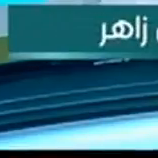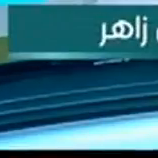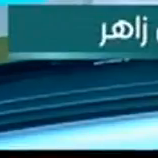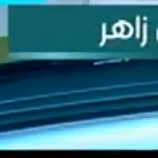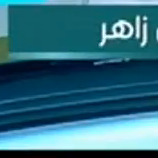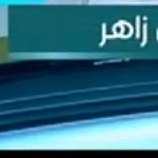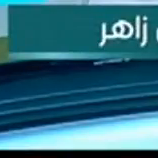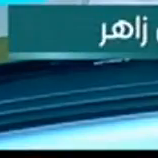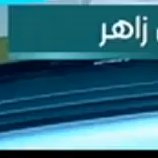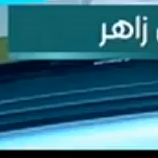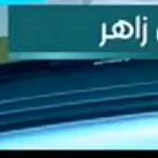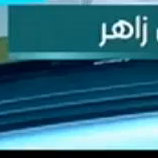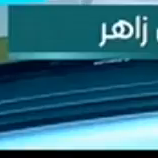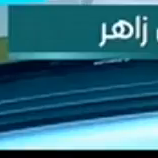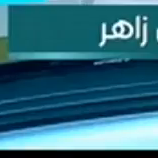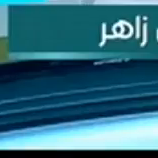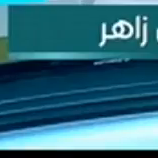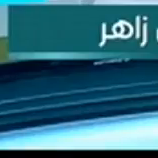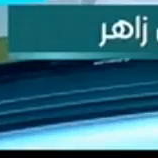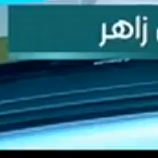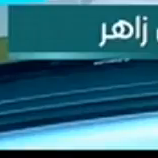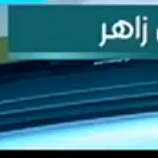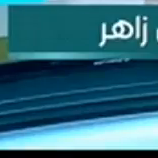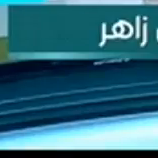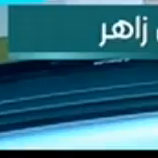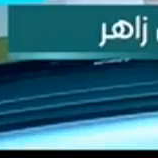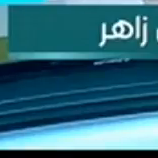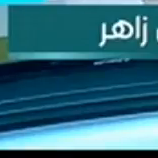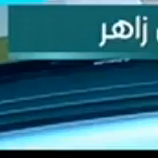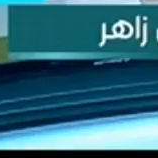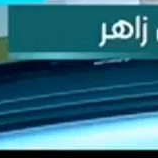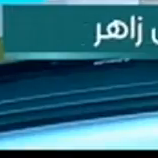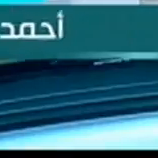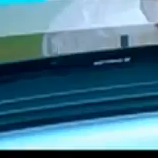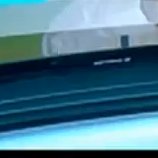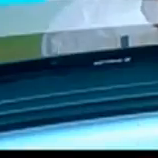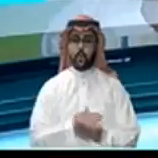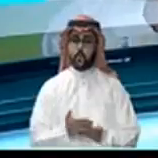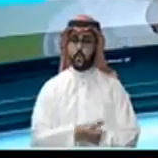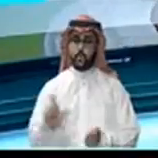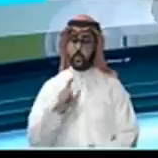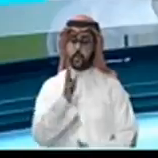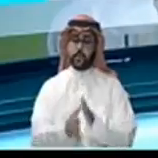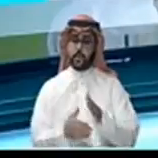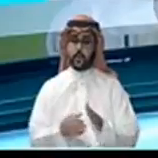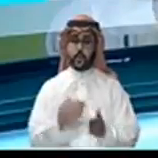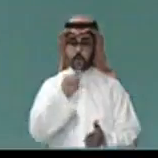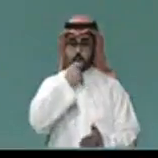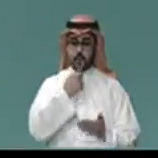أحمد الزاهر. وتحية لكم مني أنا سمر حمد ومن زميلنا في لغة الإشارة عبدالله العقلة. والبداية